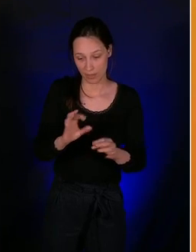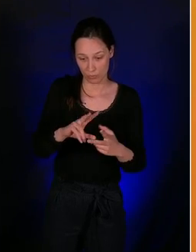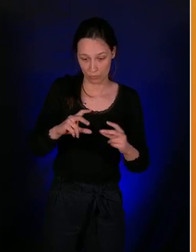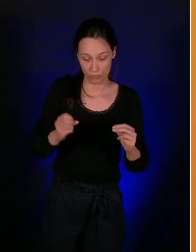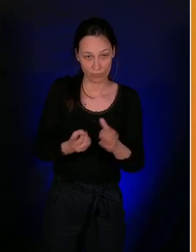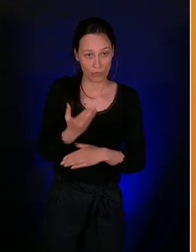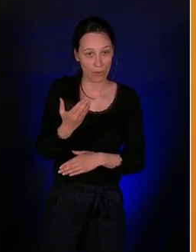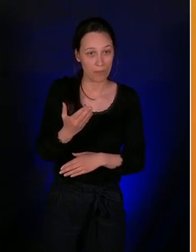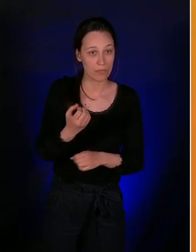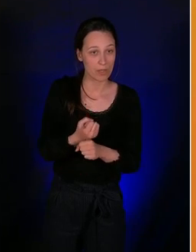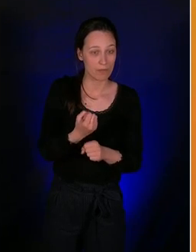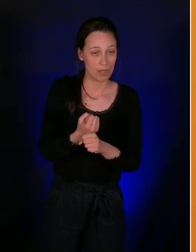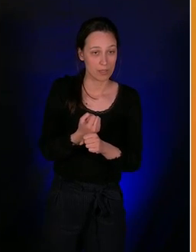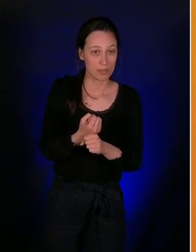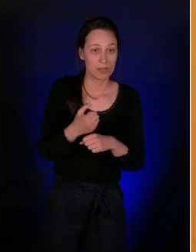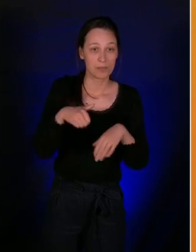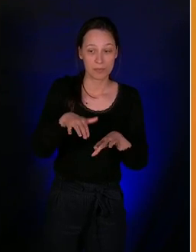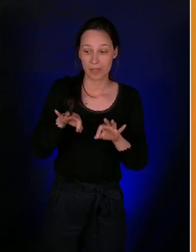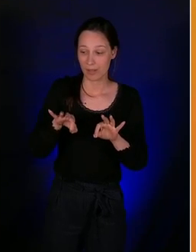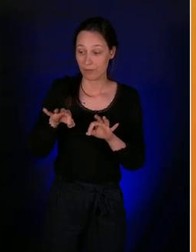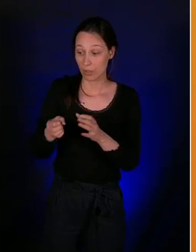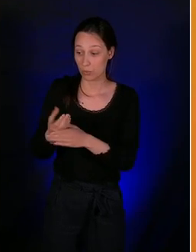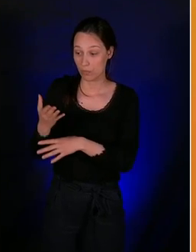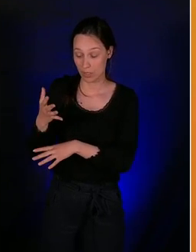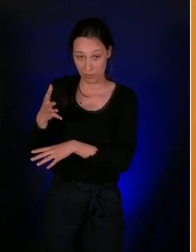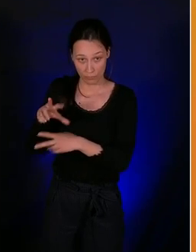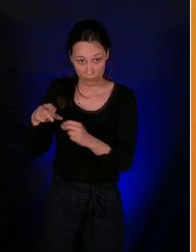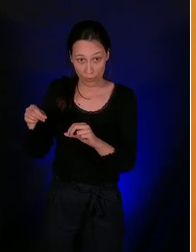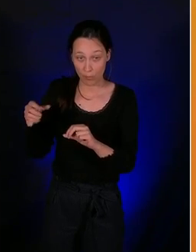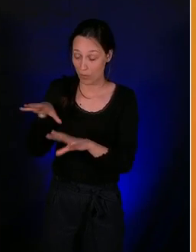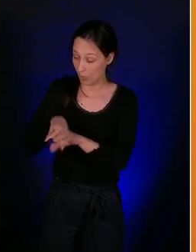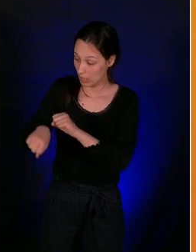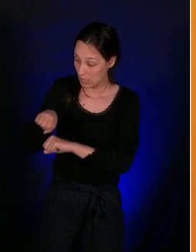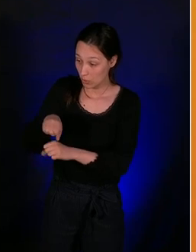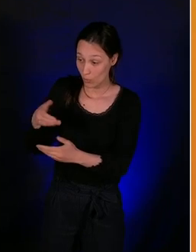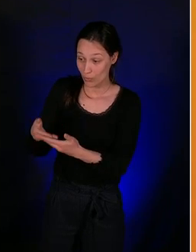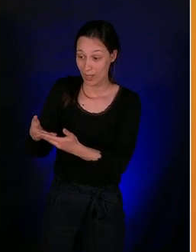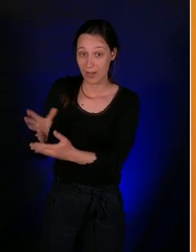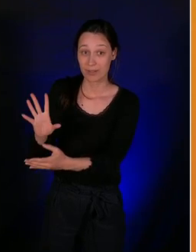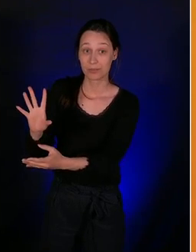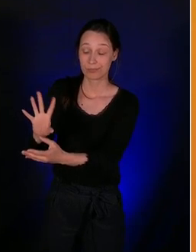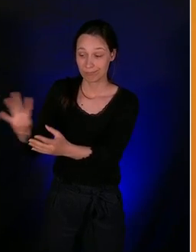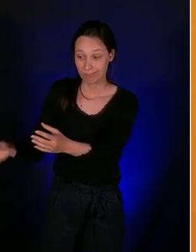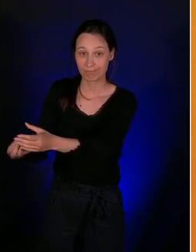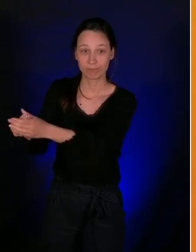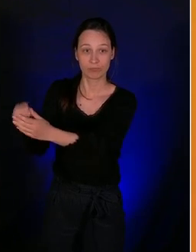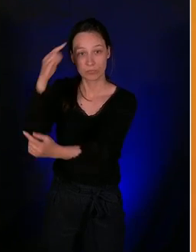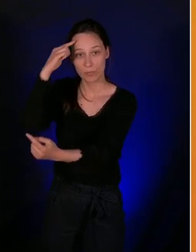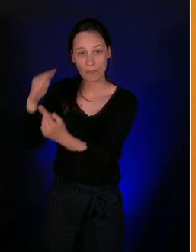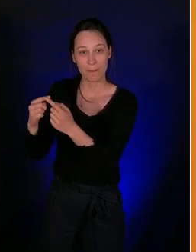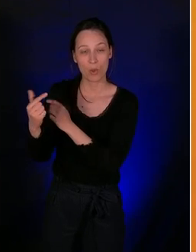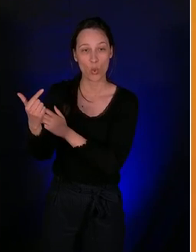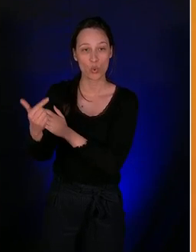Sur les formes d'organisation, par contre, nous renvoyons au thème 2, puisque c'est là où on traitera des